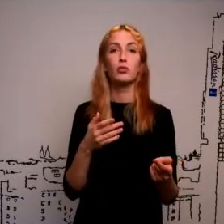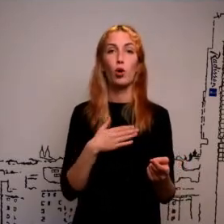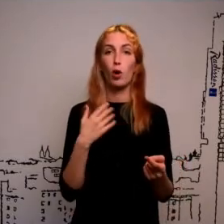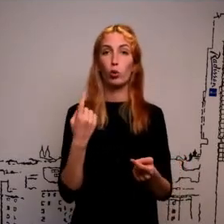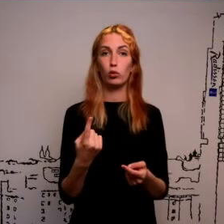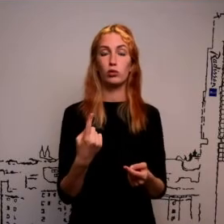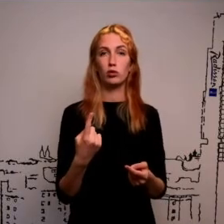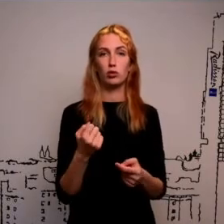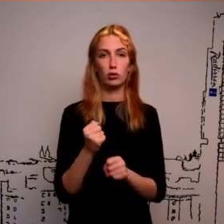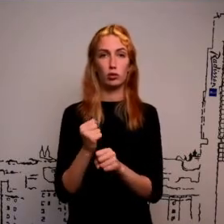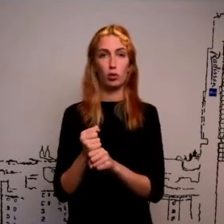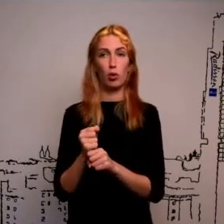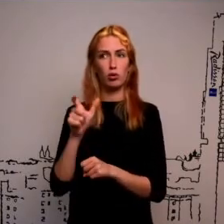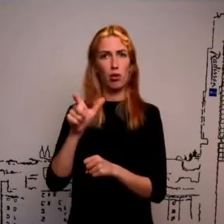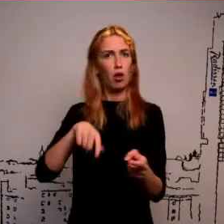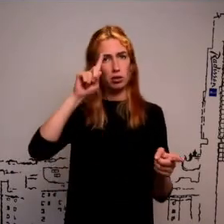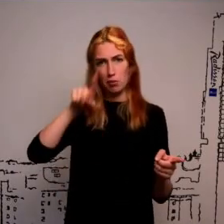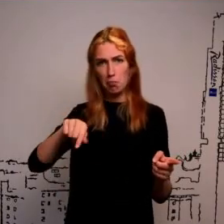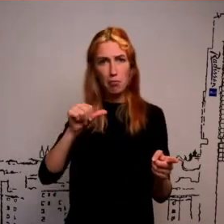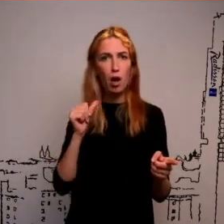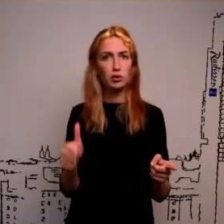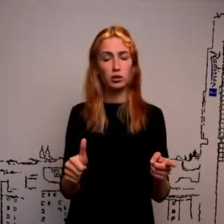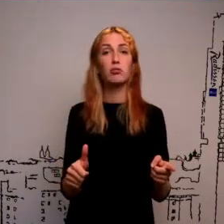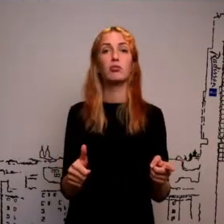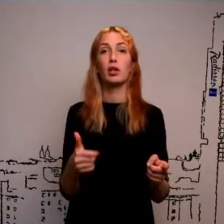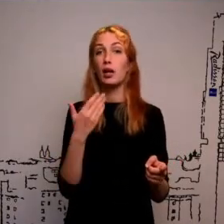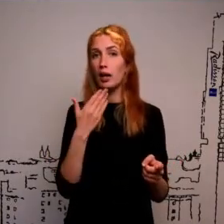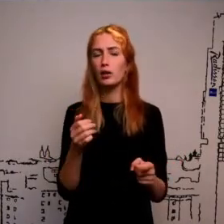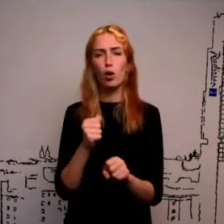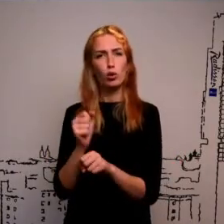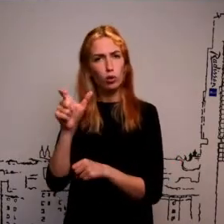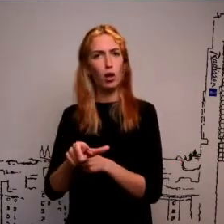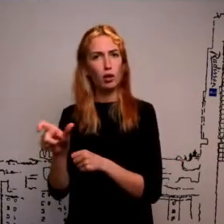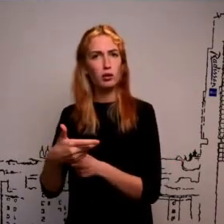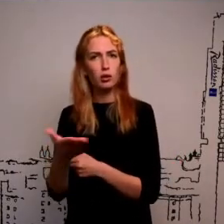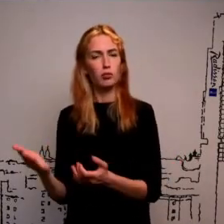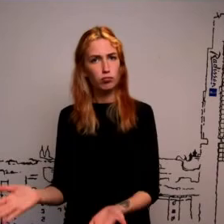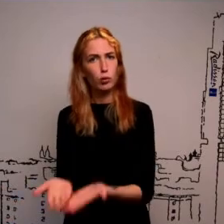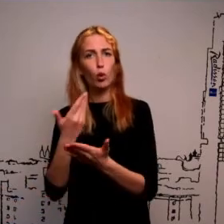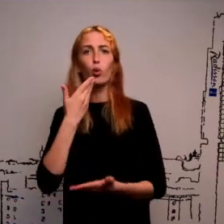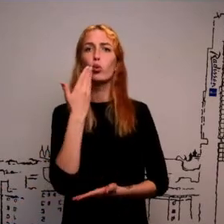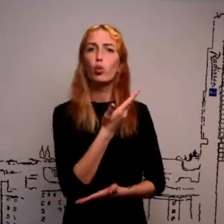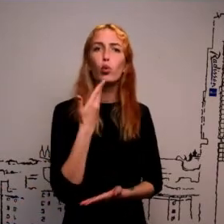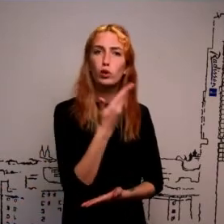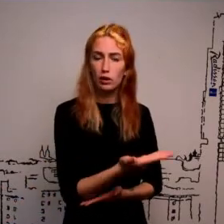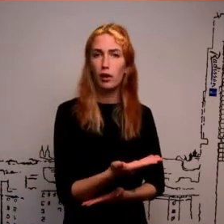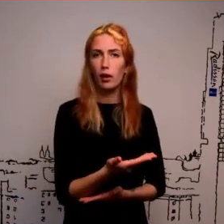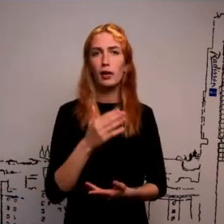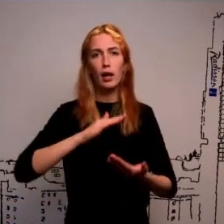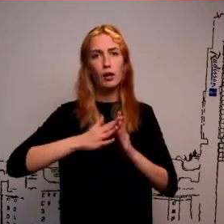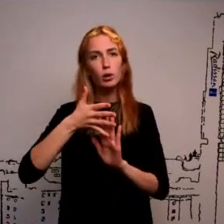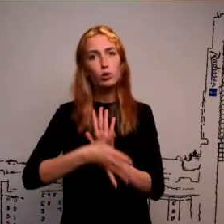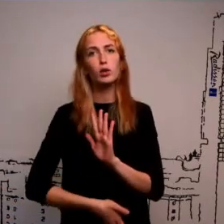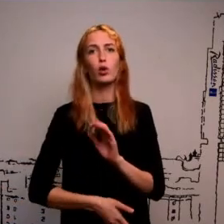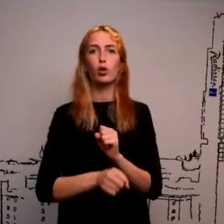teadlik töötaja, seega töötajad küsime oma lepingu kohta, küsime tööandja kohta ja me näeme ju ära,